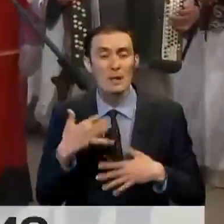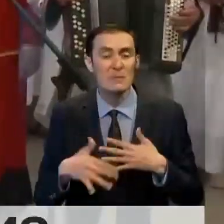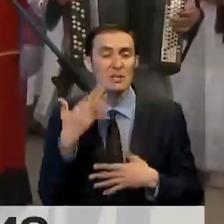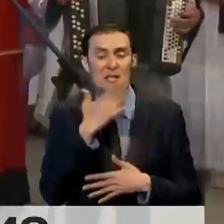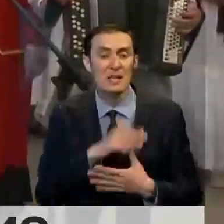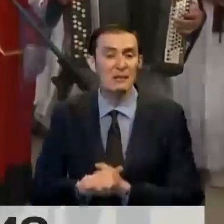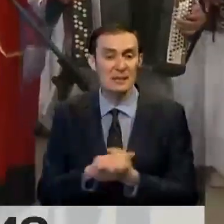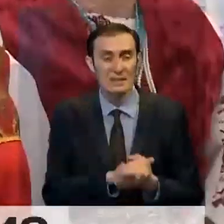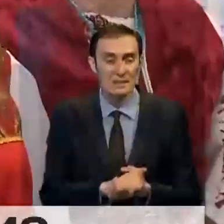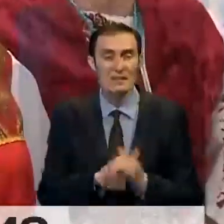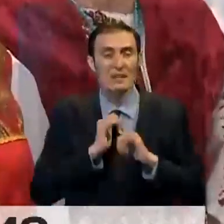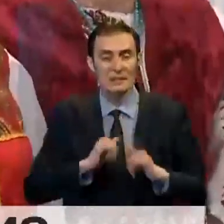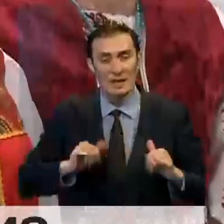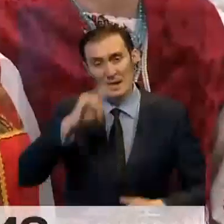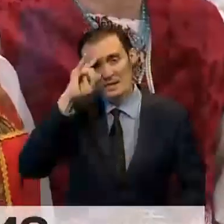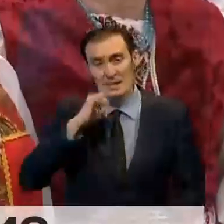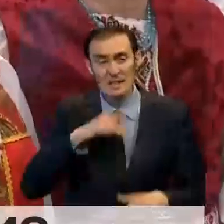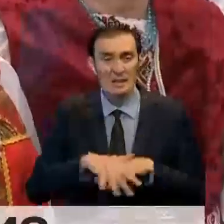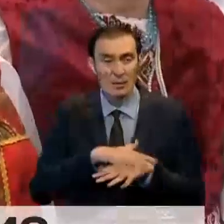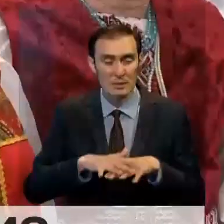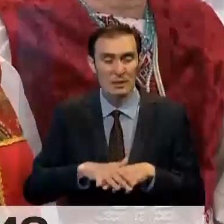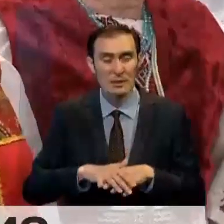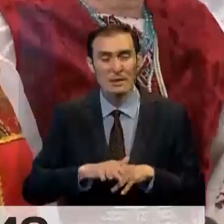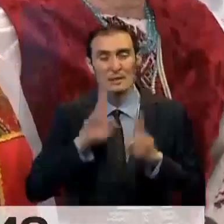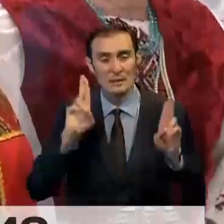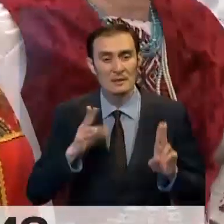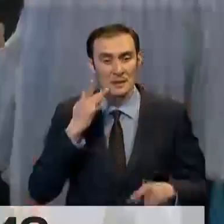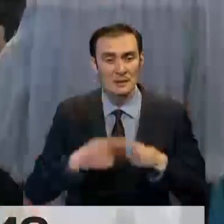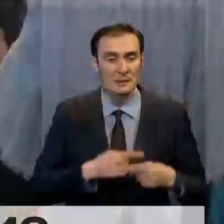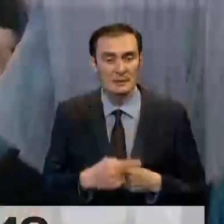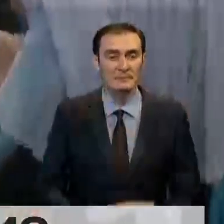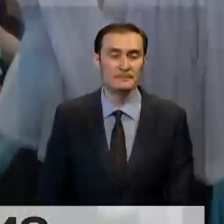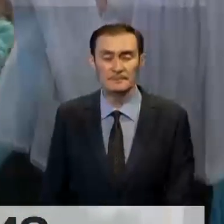межнационального единства и продвижение казахских народных традиций.